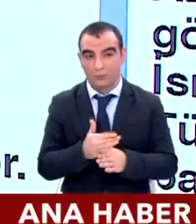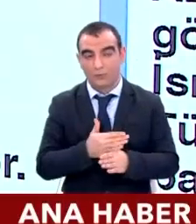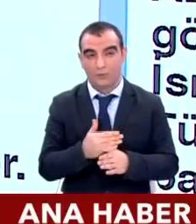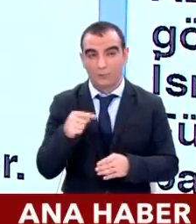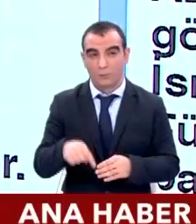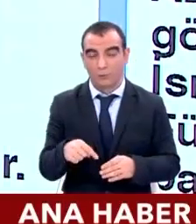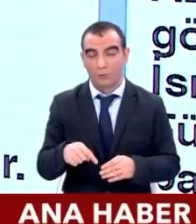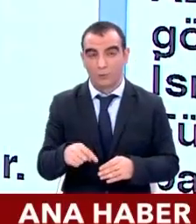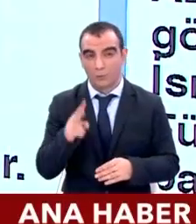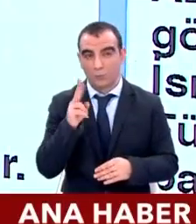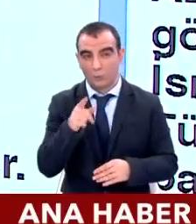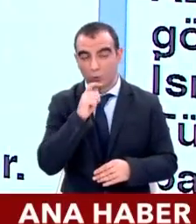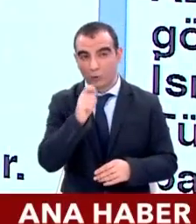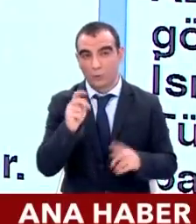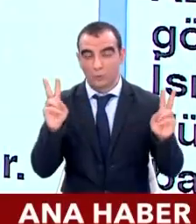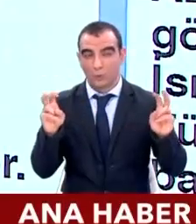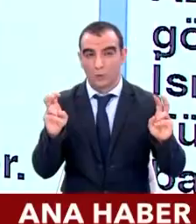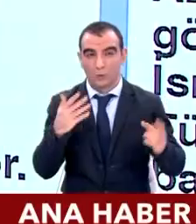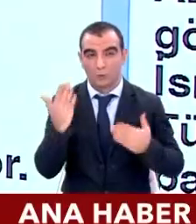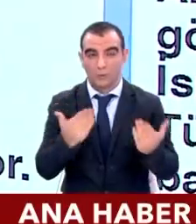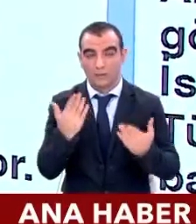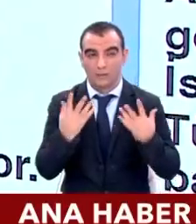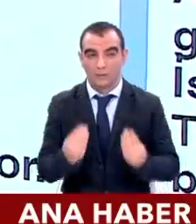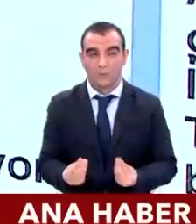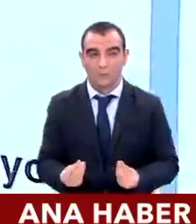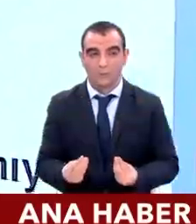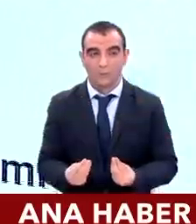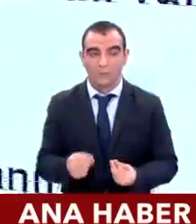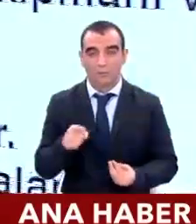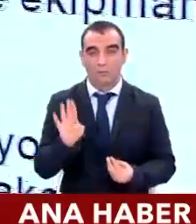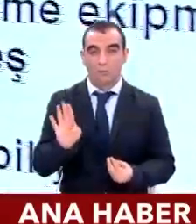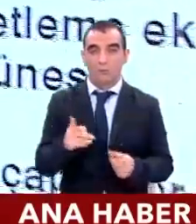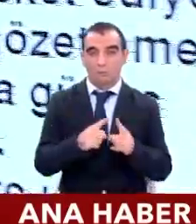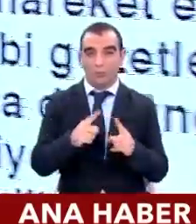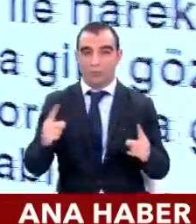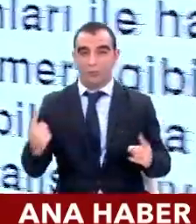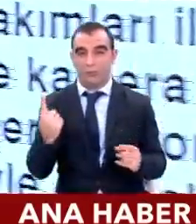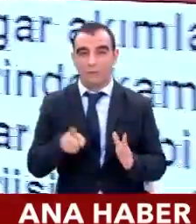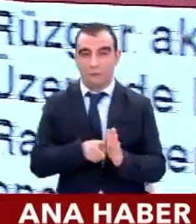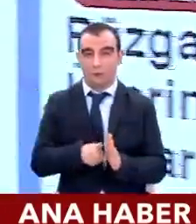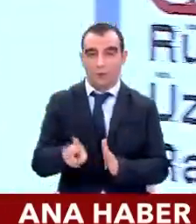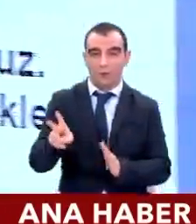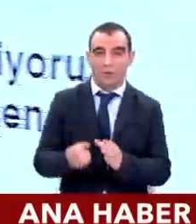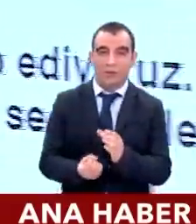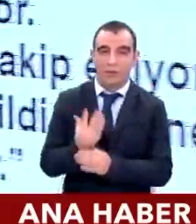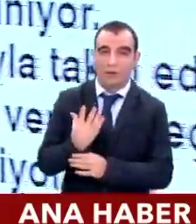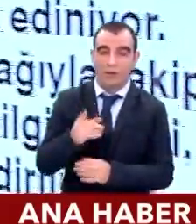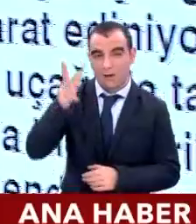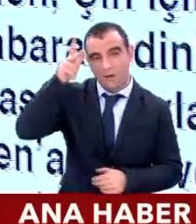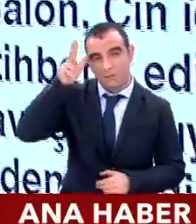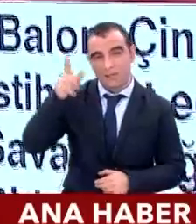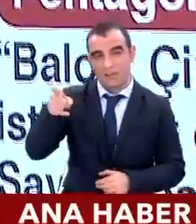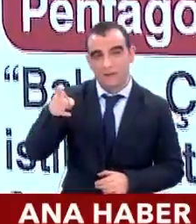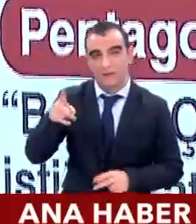bu söz konusu balon Nasıl oldu da böyle upuzun bir yolculuğa çıktı ve Amerika'nın